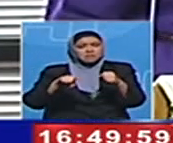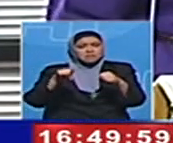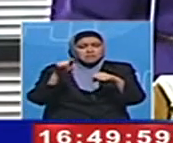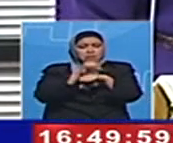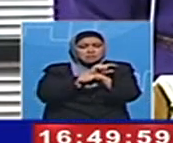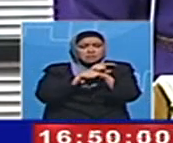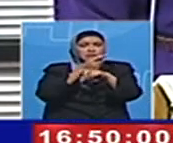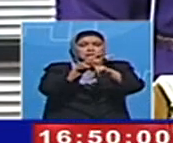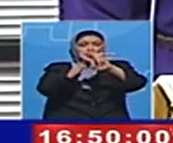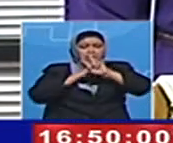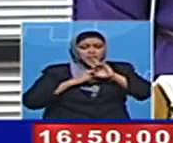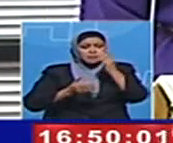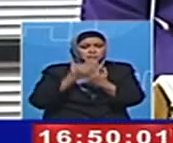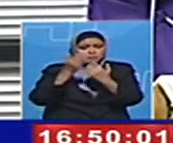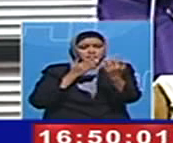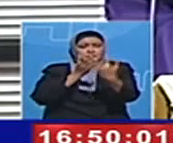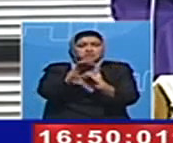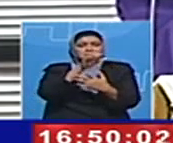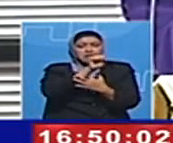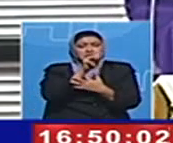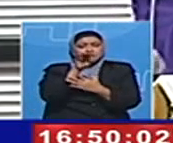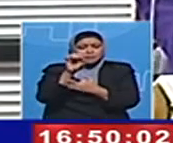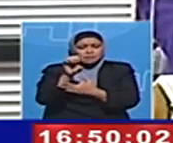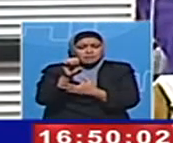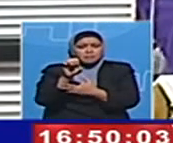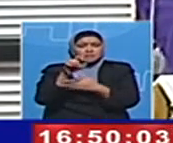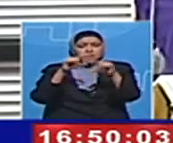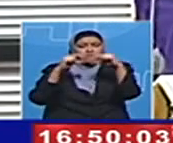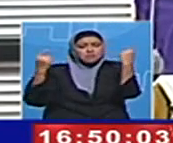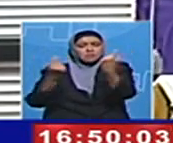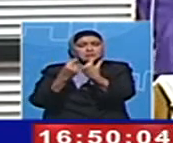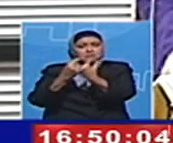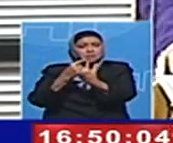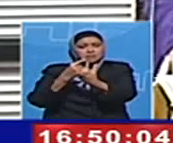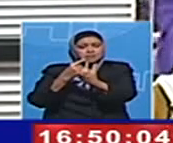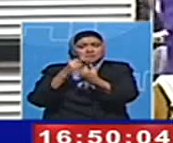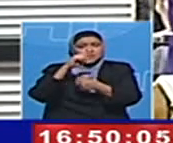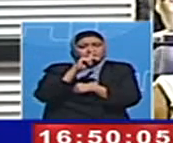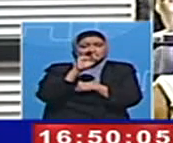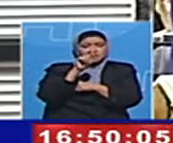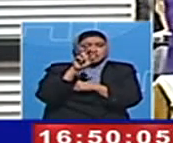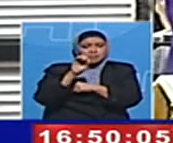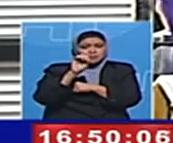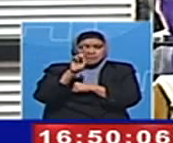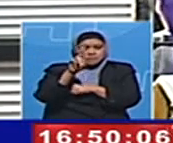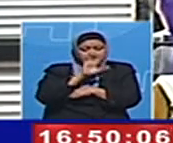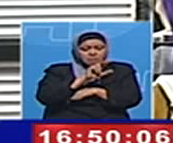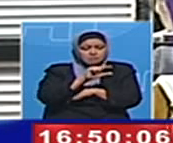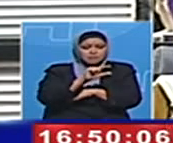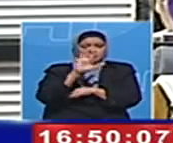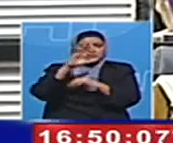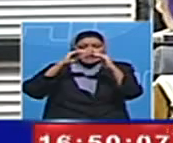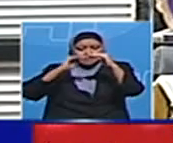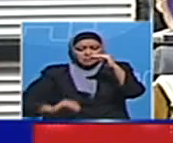pinjaman mudah kepada pemaju dan kontraktor kategori G5 dan ke bawah Langkah ketiga Kementerian